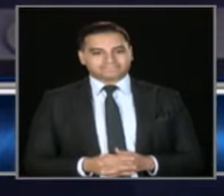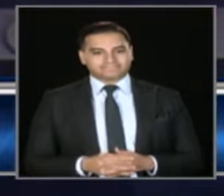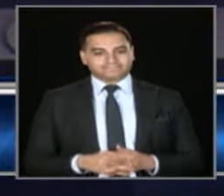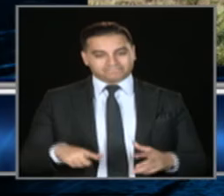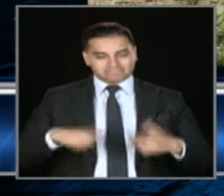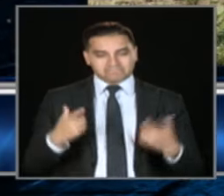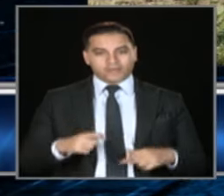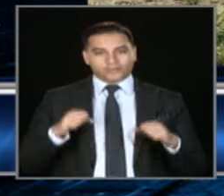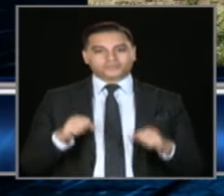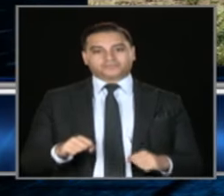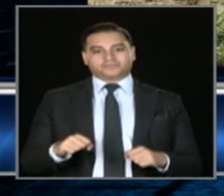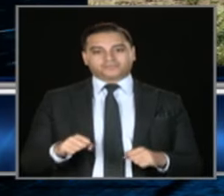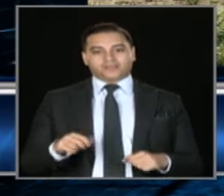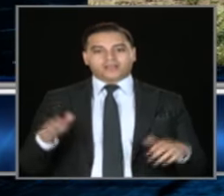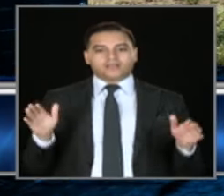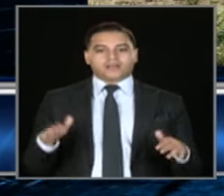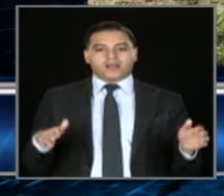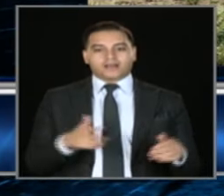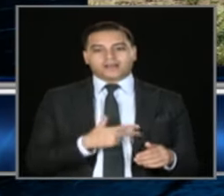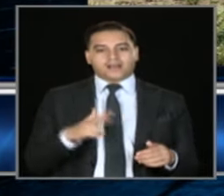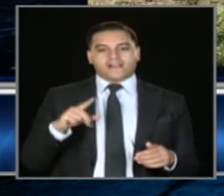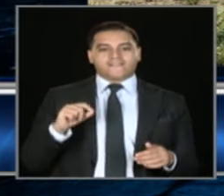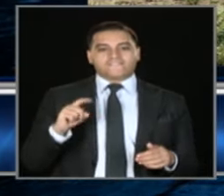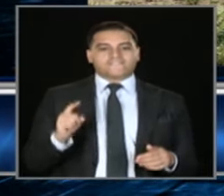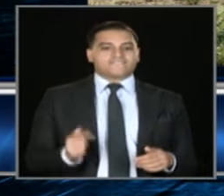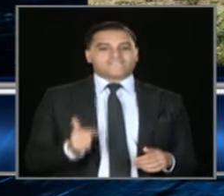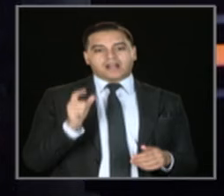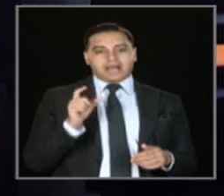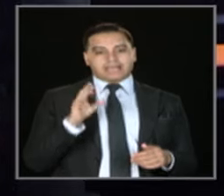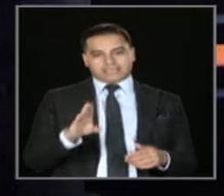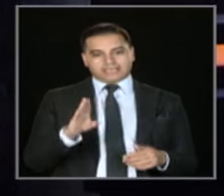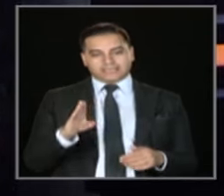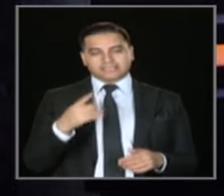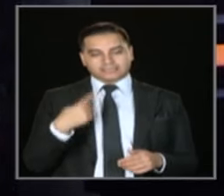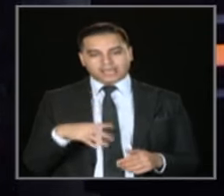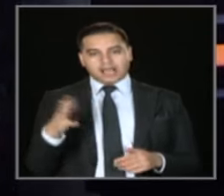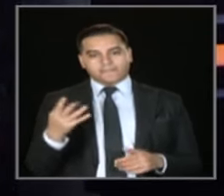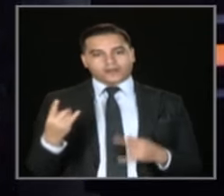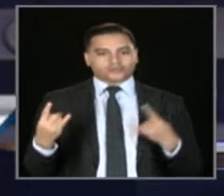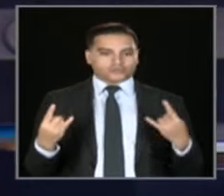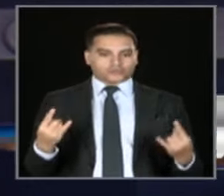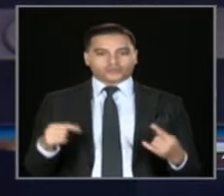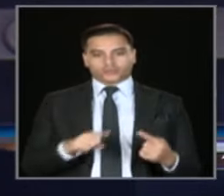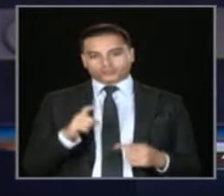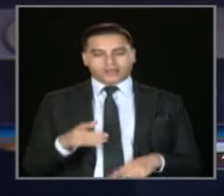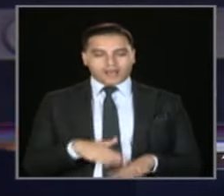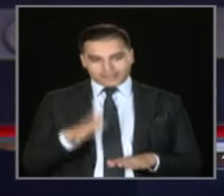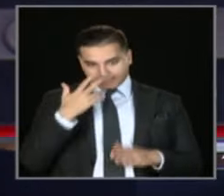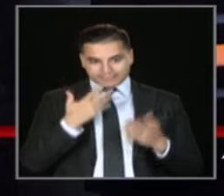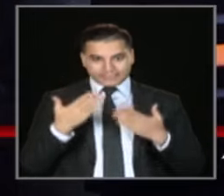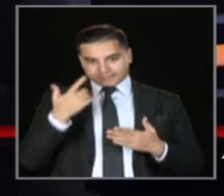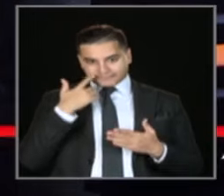موطن لطائر الفرانكلين الجيبوتي. 10-10. سؤال في التاريخ